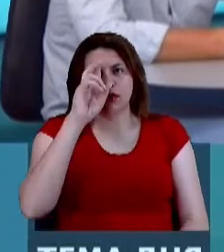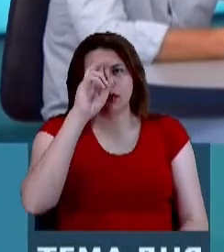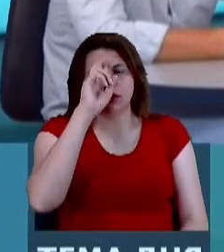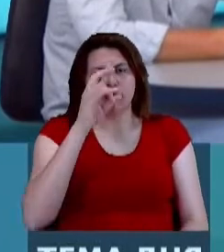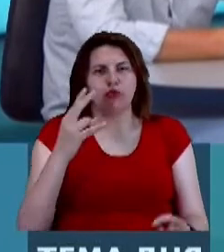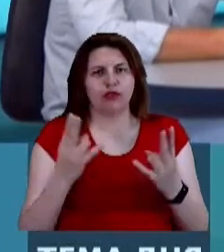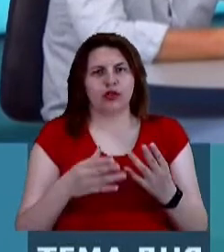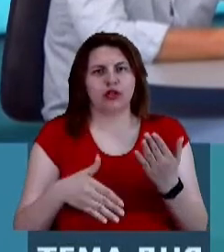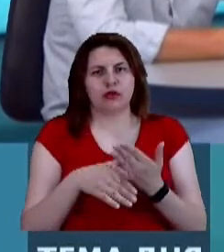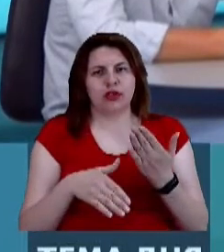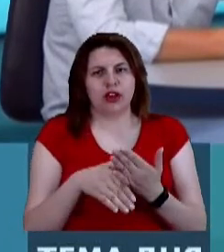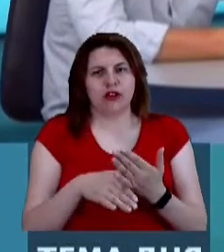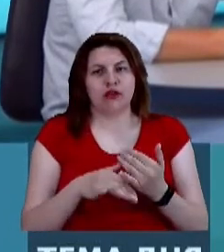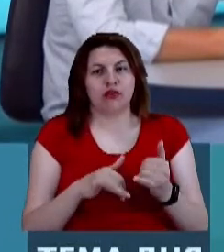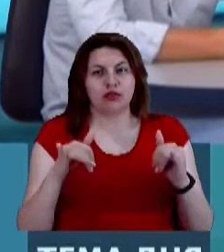сприяти